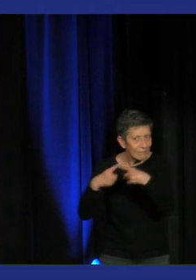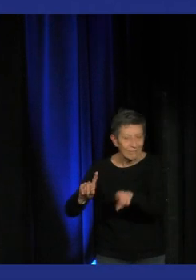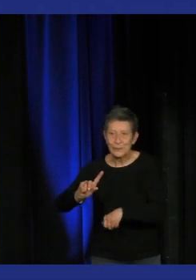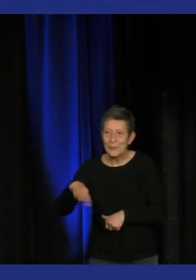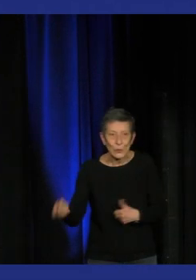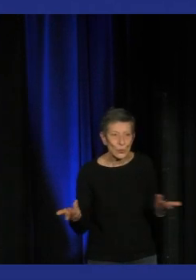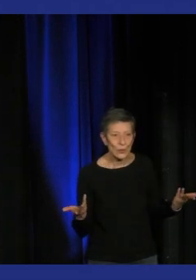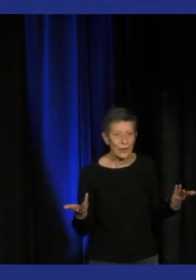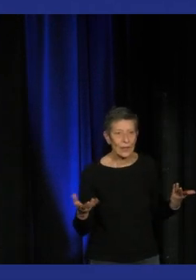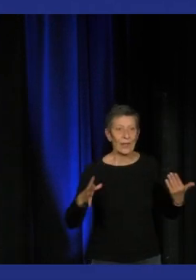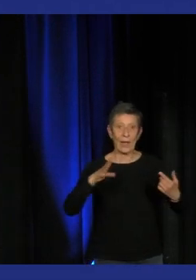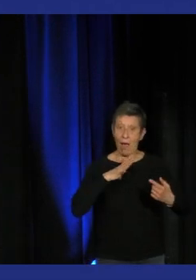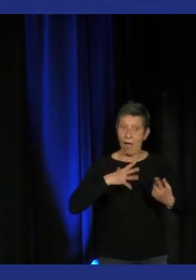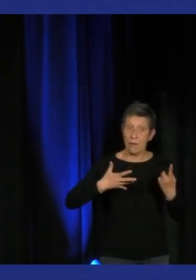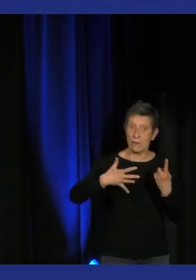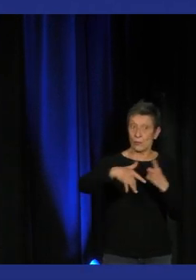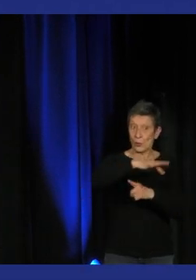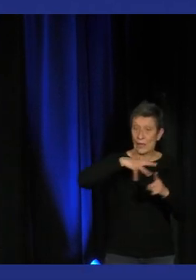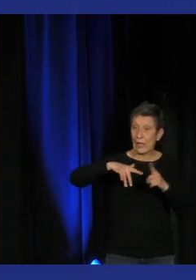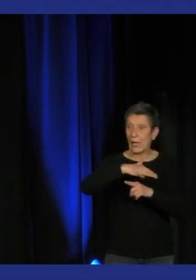Et il peut y avoir des sociétés qui